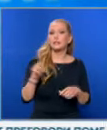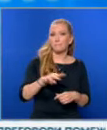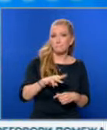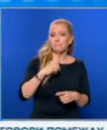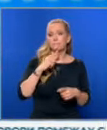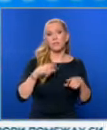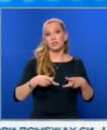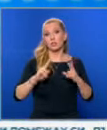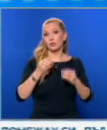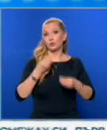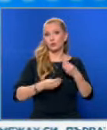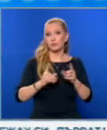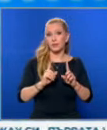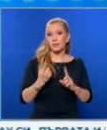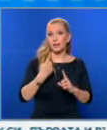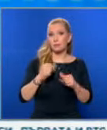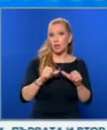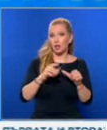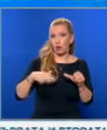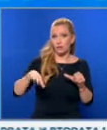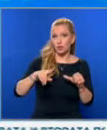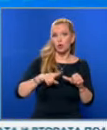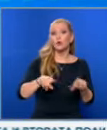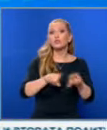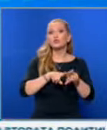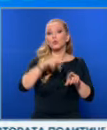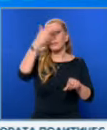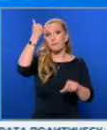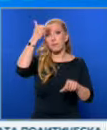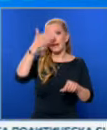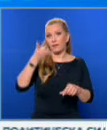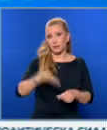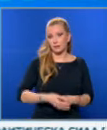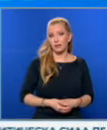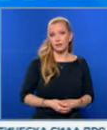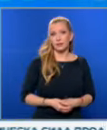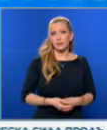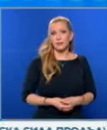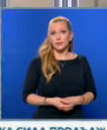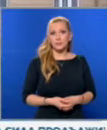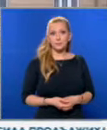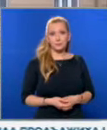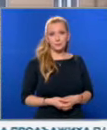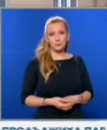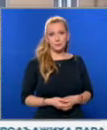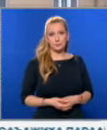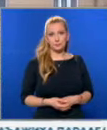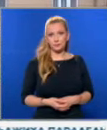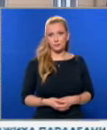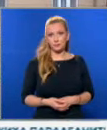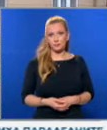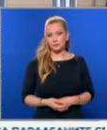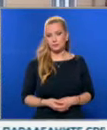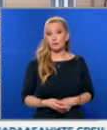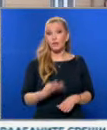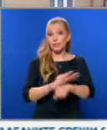разреши дългогодишния проблем не само за Ловешко, но и за Плевенско. Мирослава Георгиева разказва още.